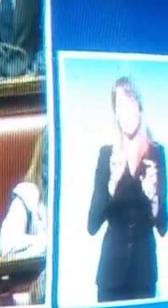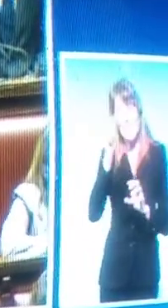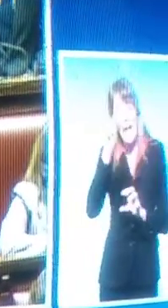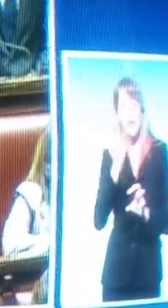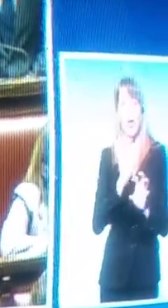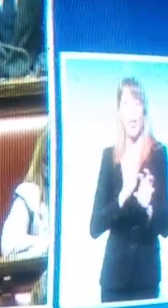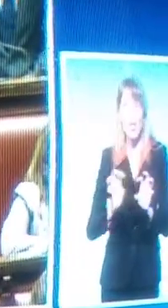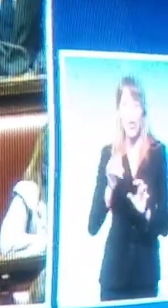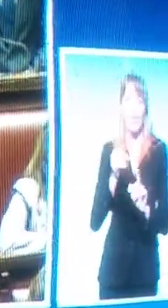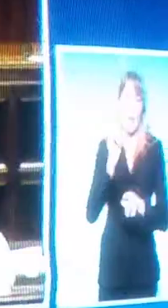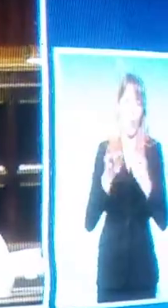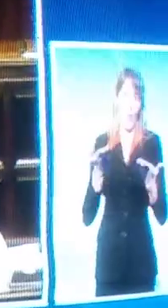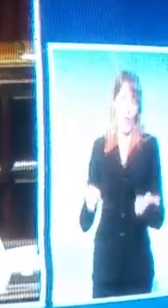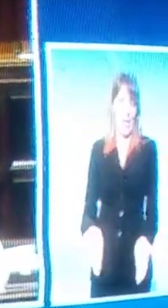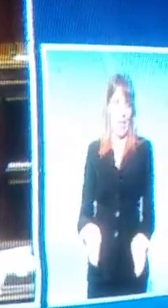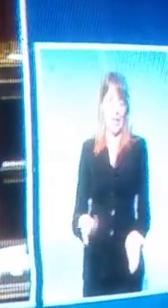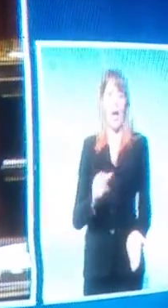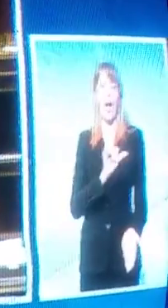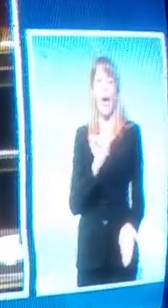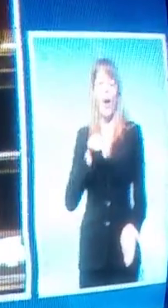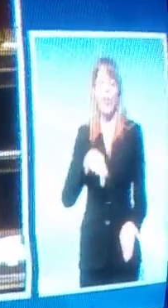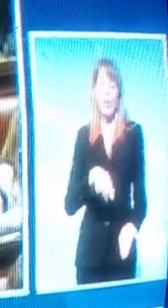esigere gli interessi